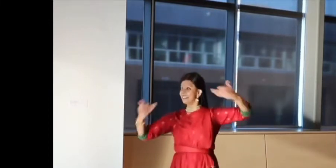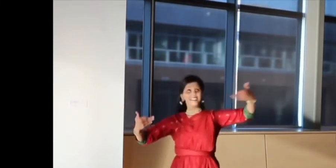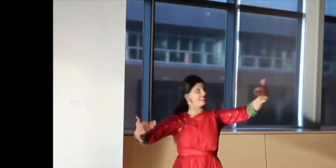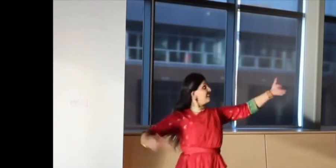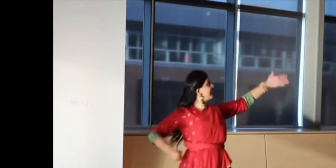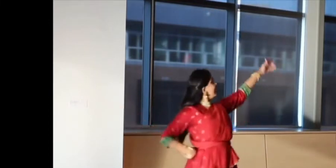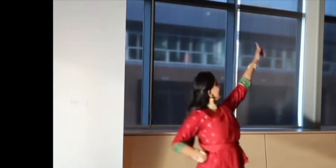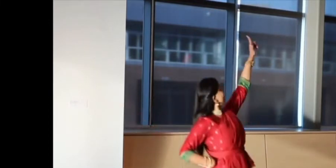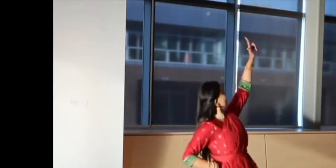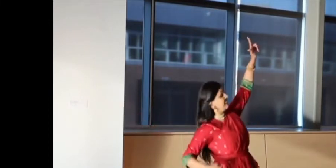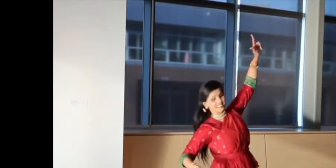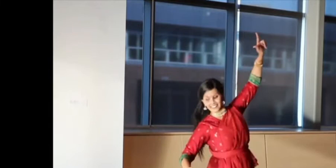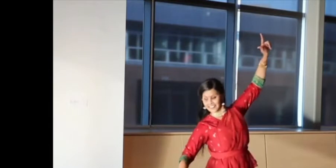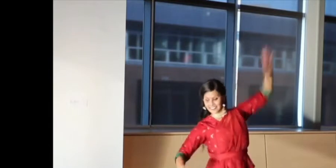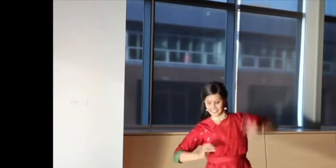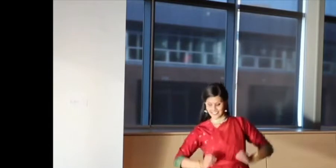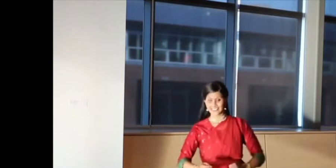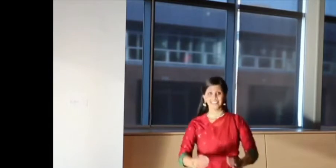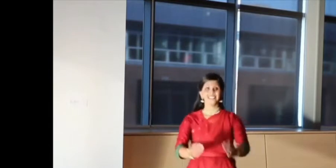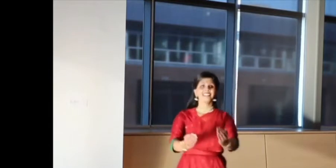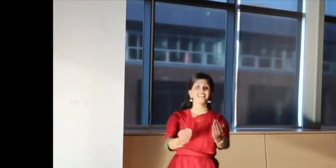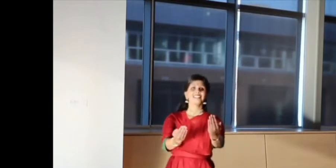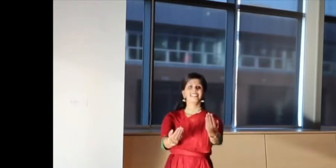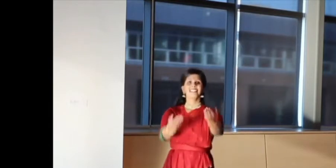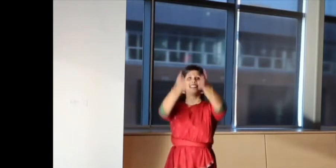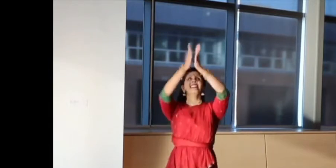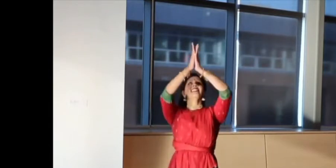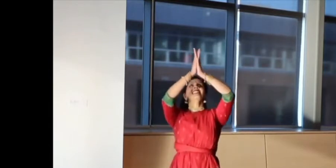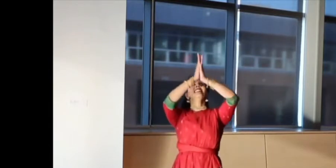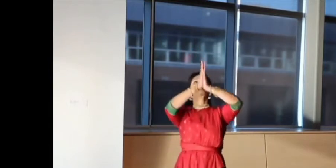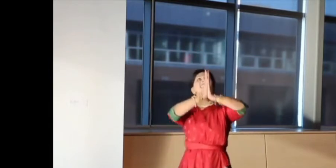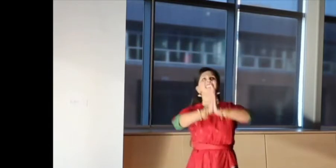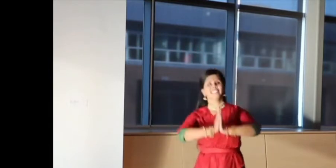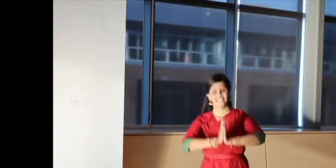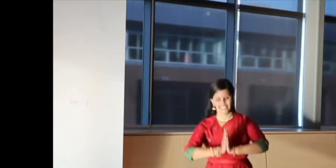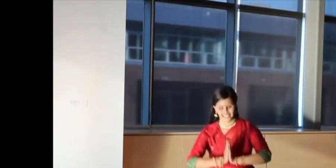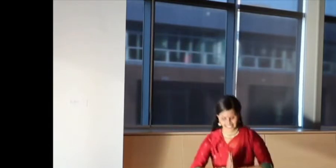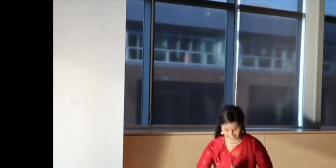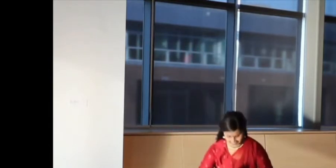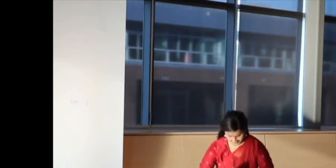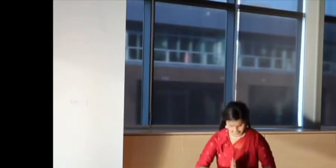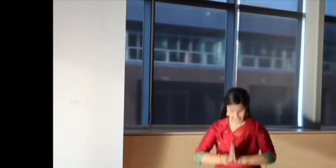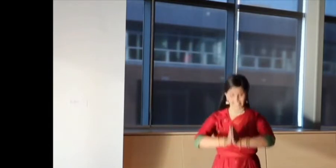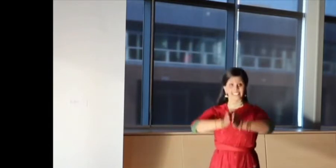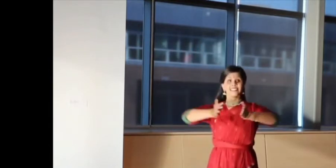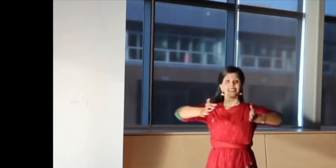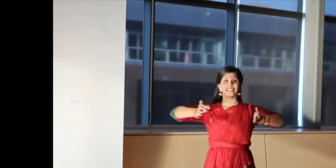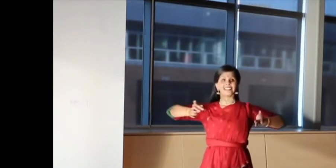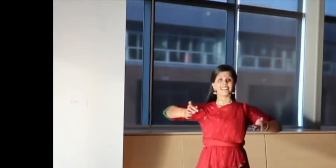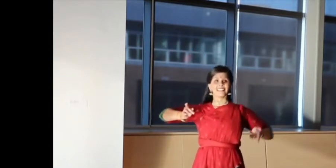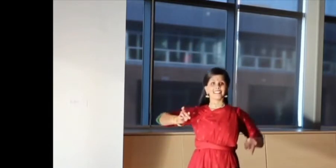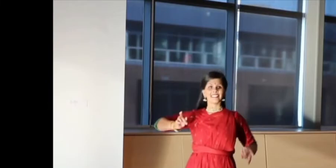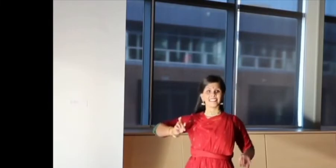गजेशानाय भालचन्द्राय श्रीगणेशाय धीमहि.